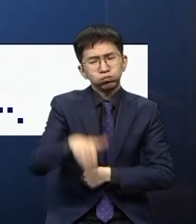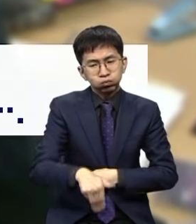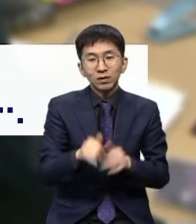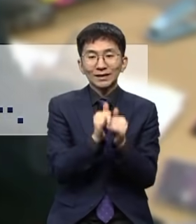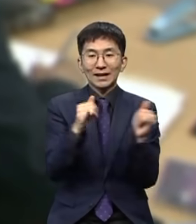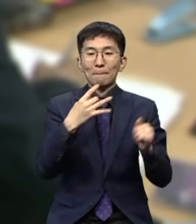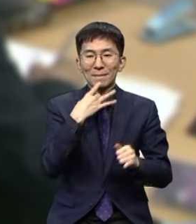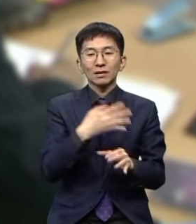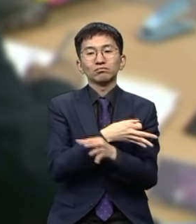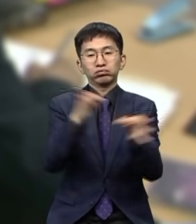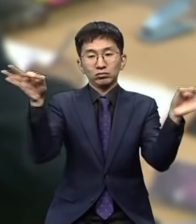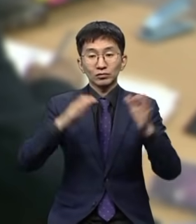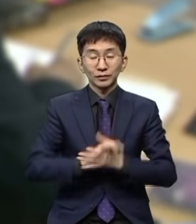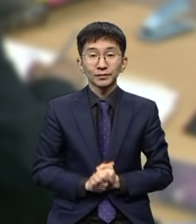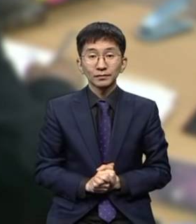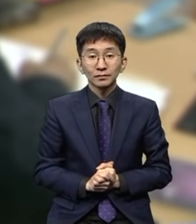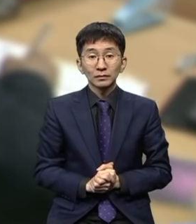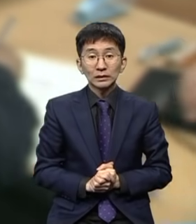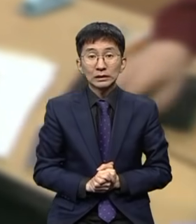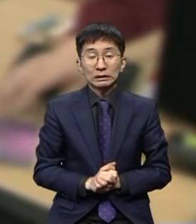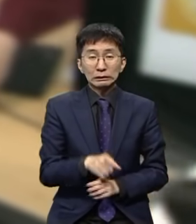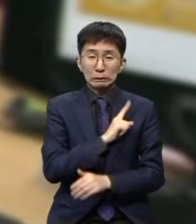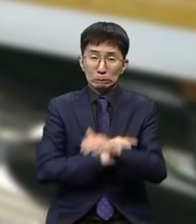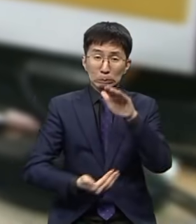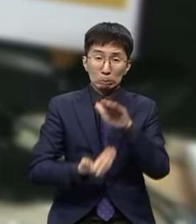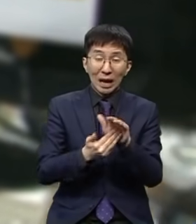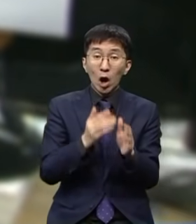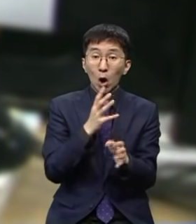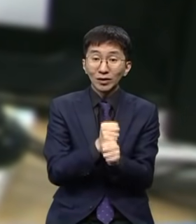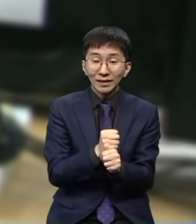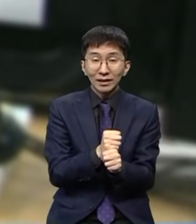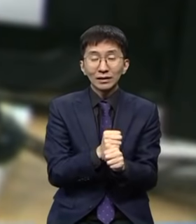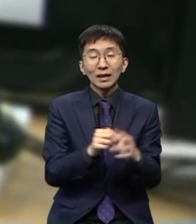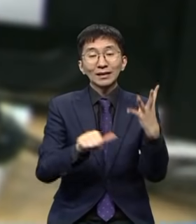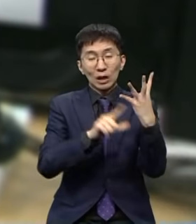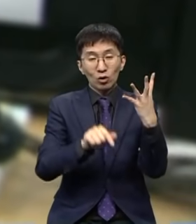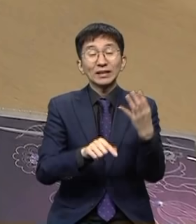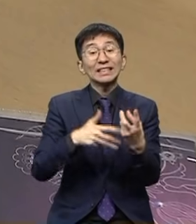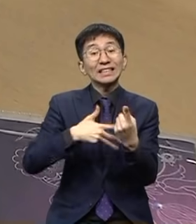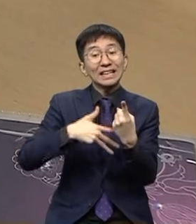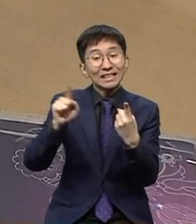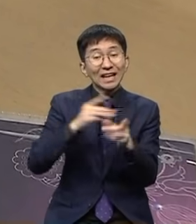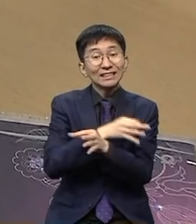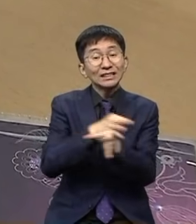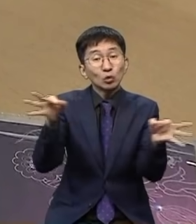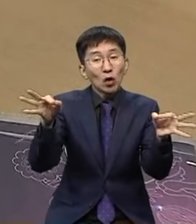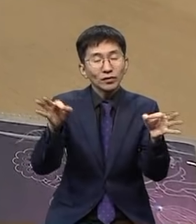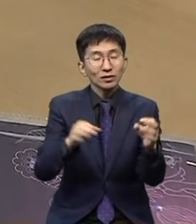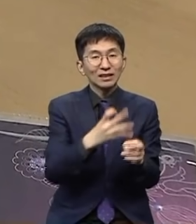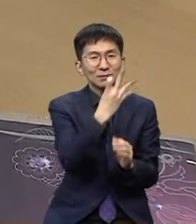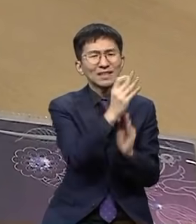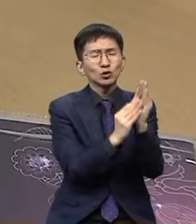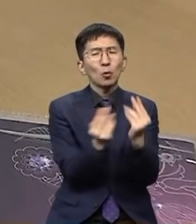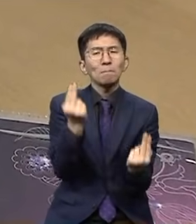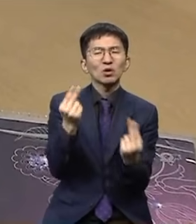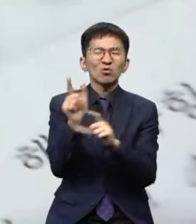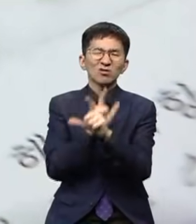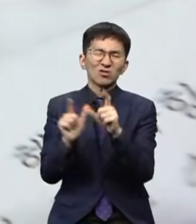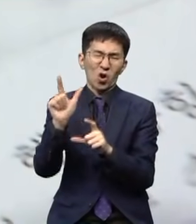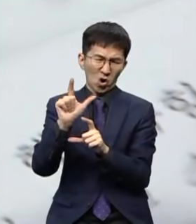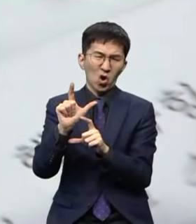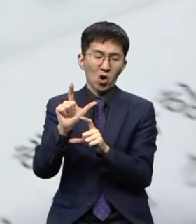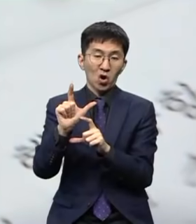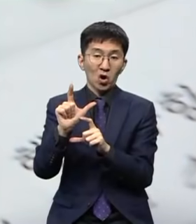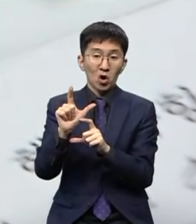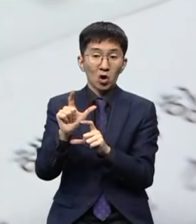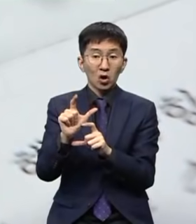해서. 지금껏 최대였던 지난해 4월 1차 지원금 14조 원보다 규모가 큰데 이에 따라 최대 500만